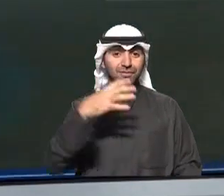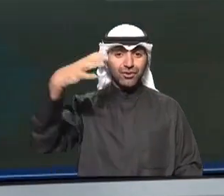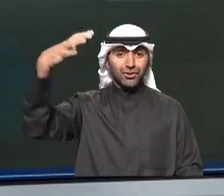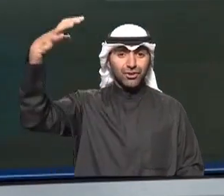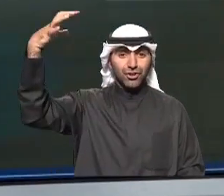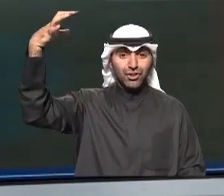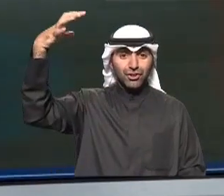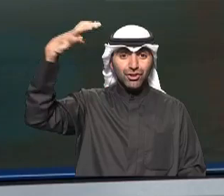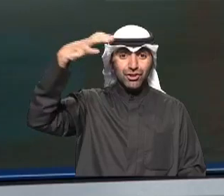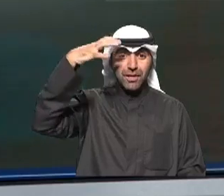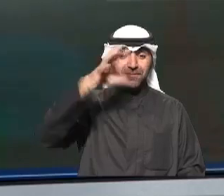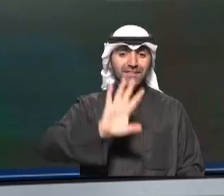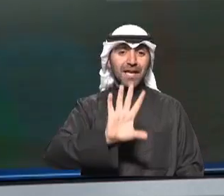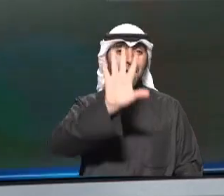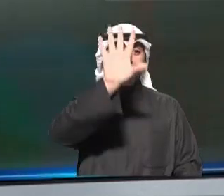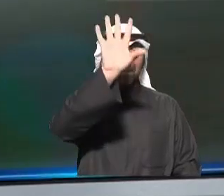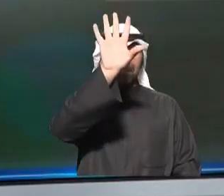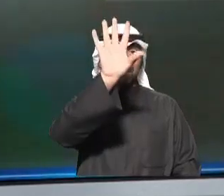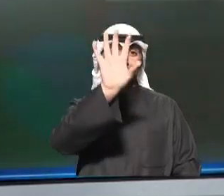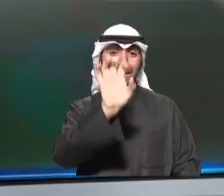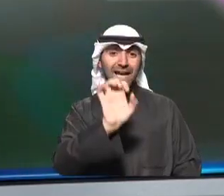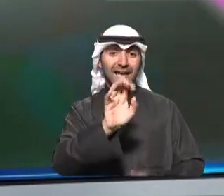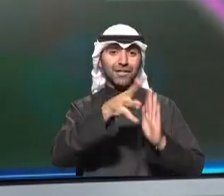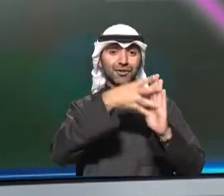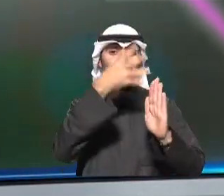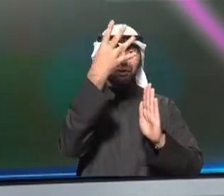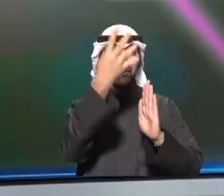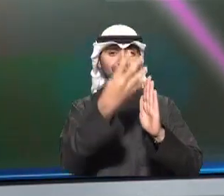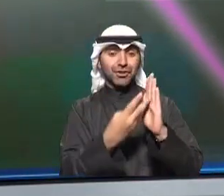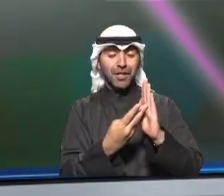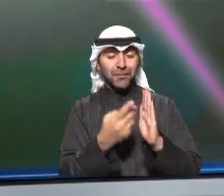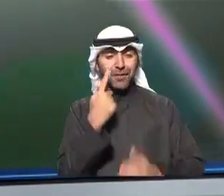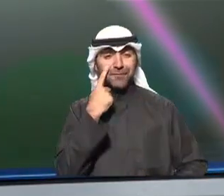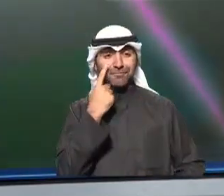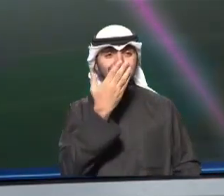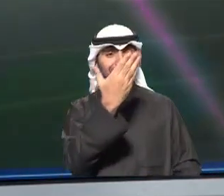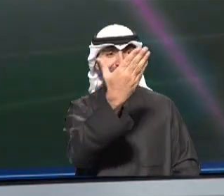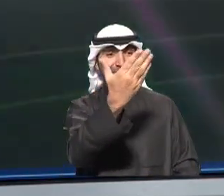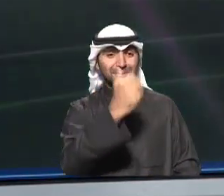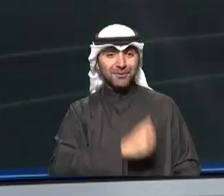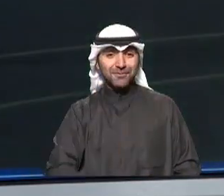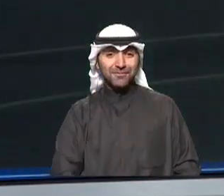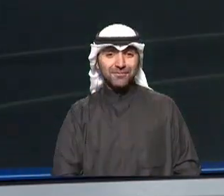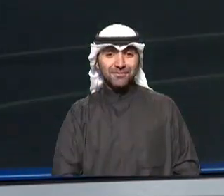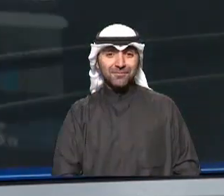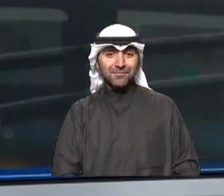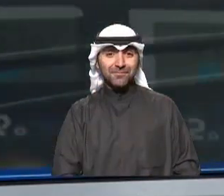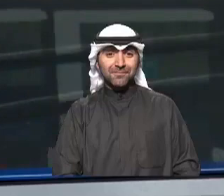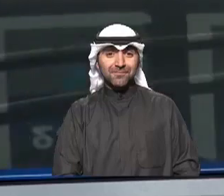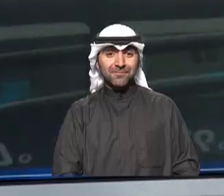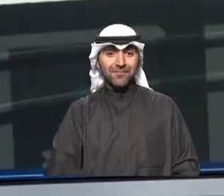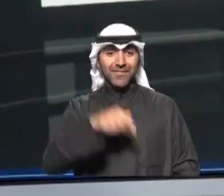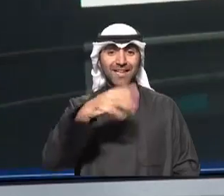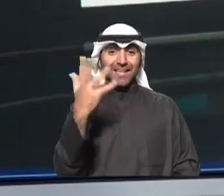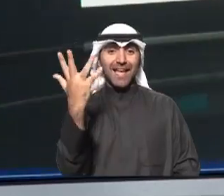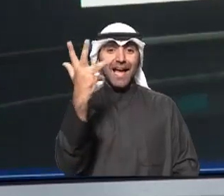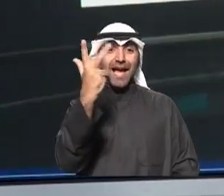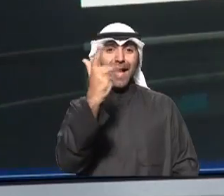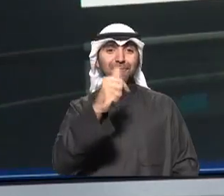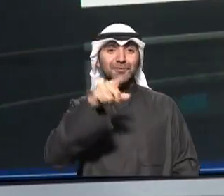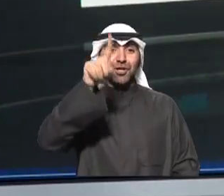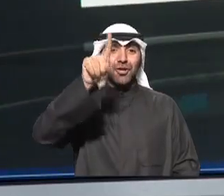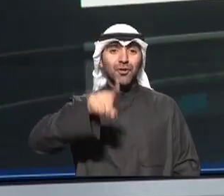5:12:36 موعد شروق الشمس، والساعة 5:32 موعد غروب الشمس. أما الطقس المتوقع